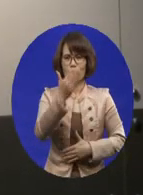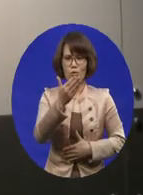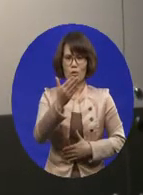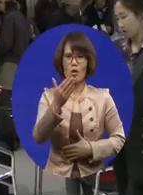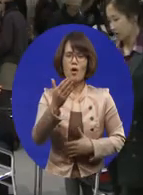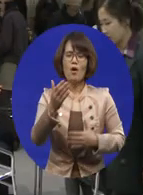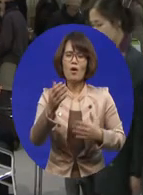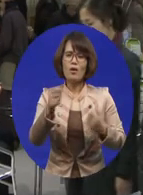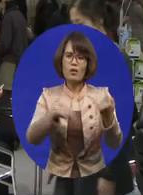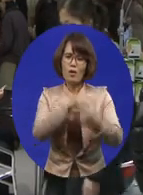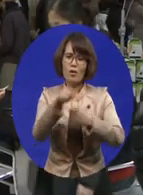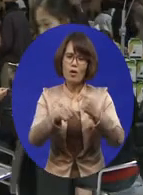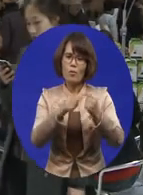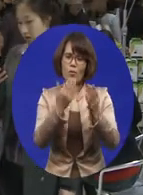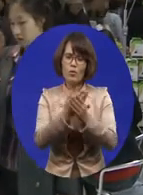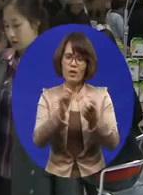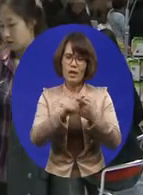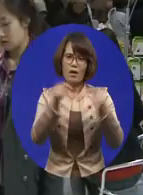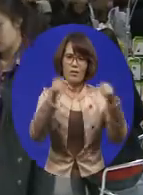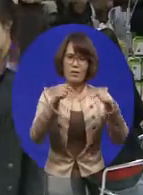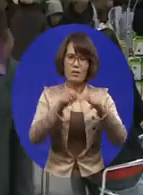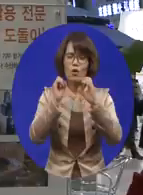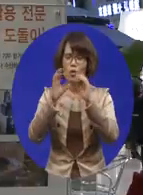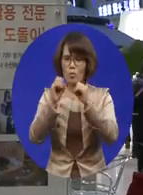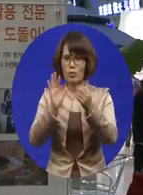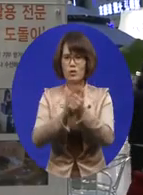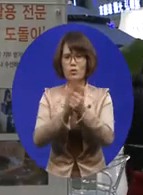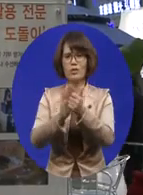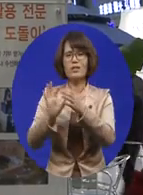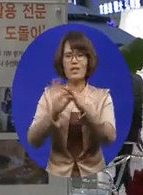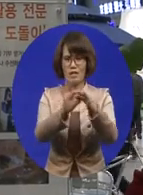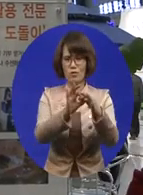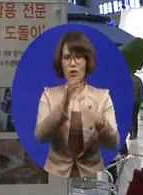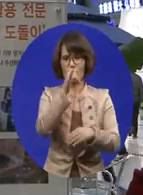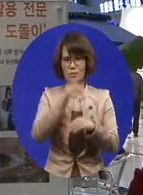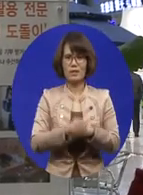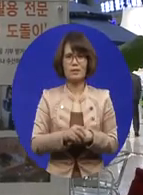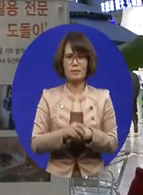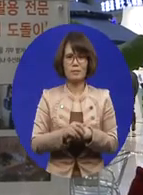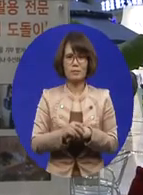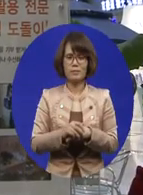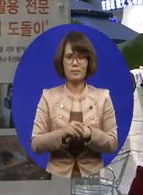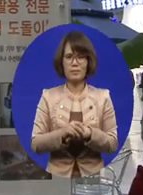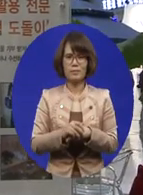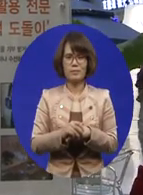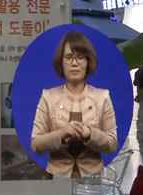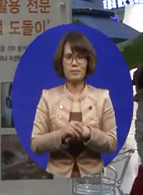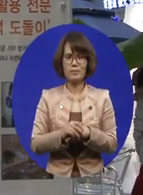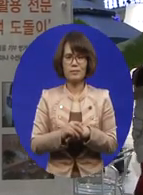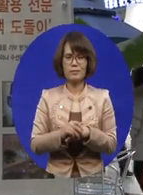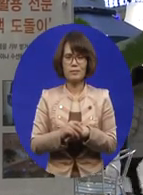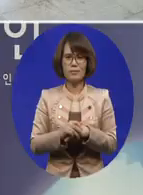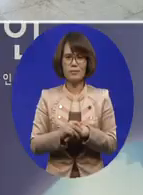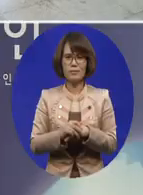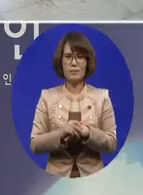수 있도록 경영 전반에 대한 컨설팅 및 홍보 지원을 아끼지 않고 있습니다.